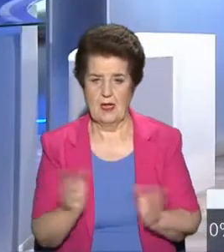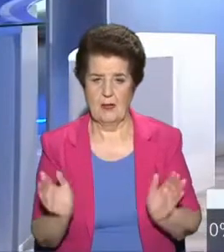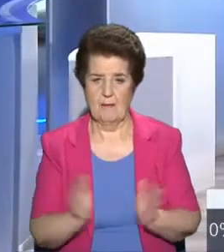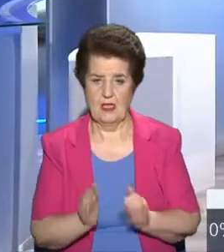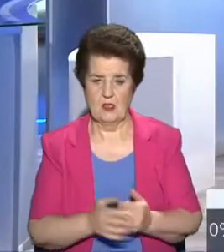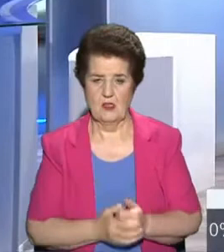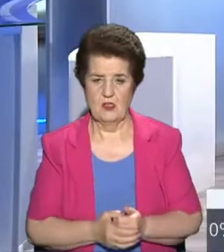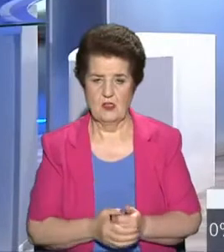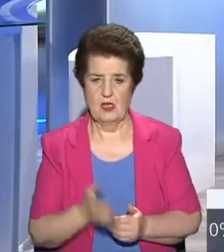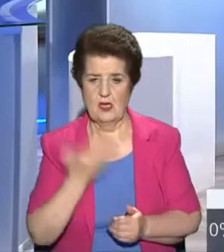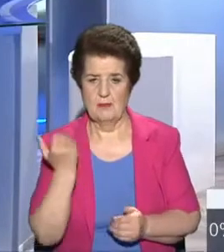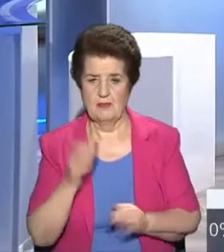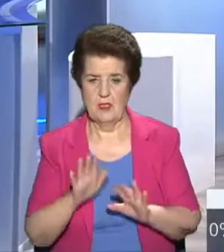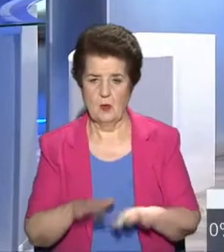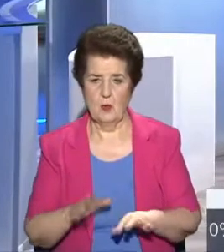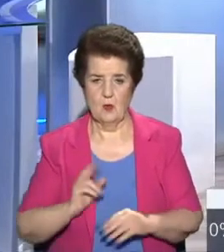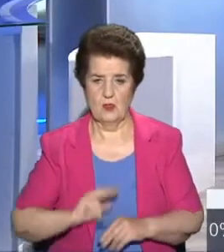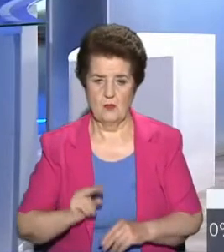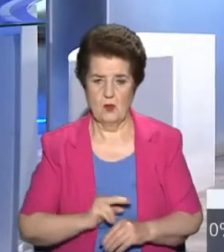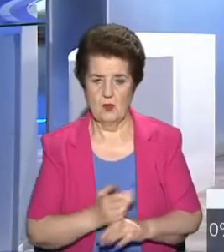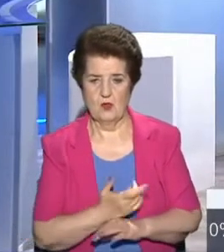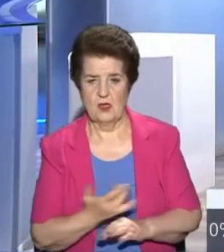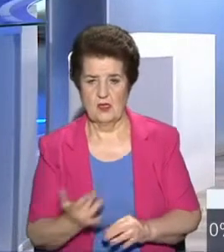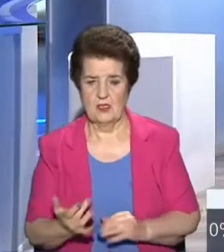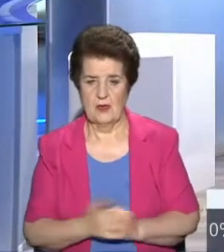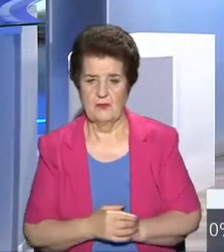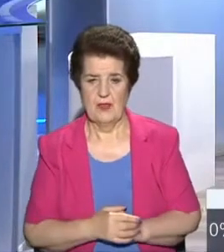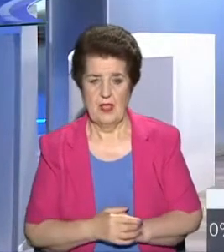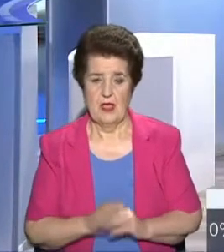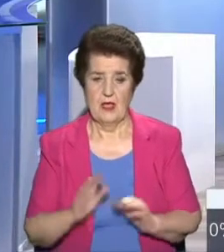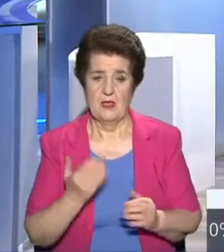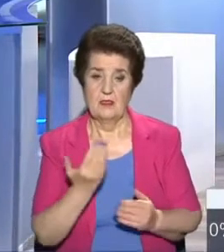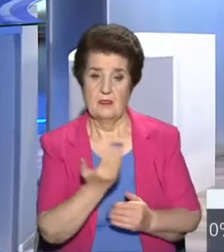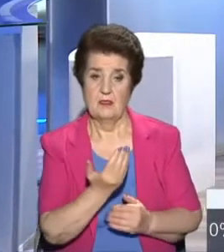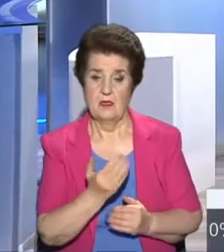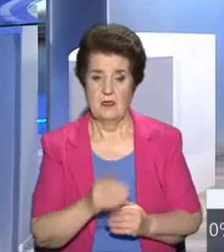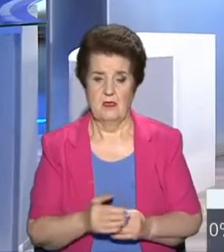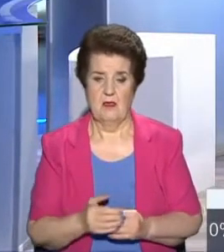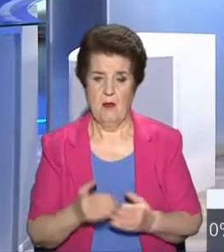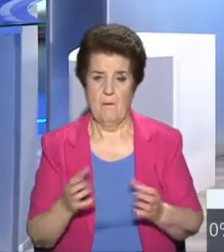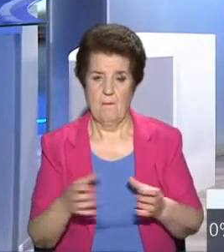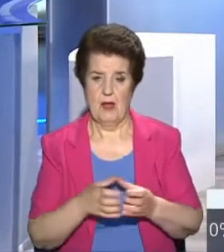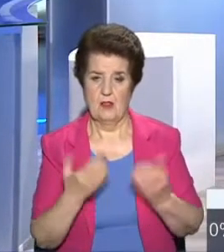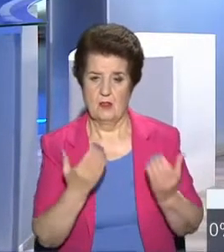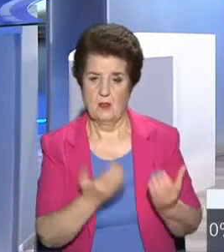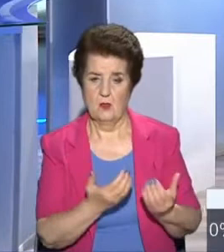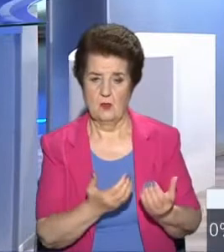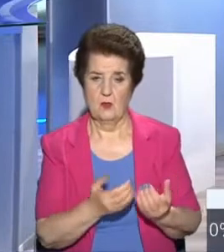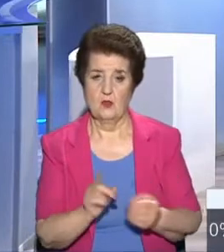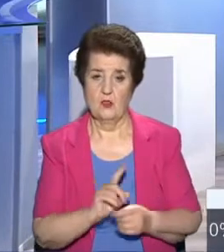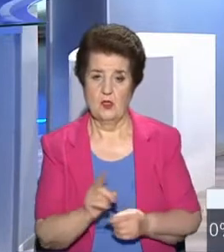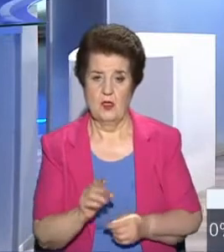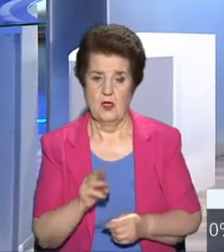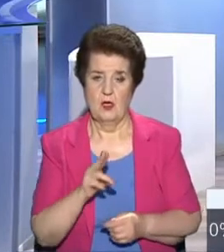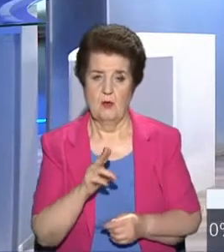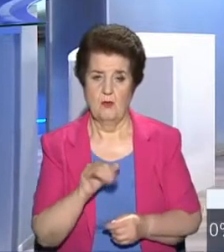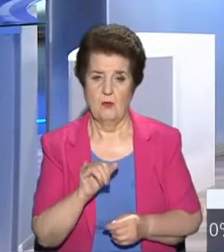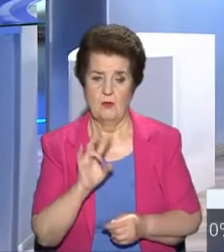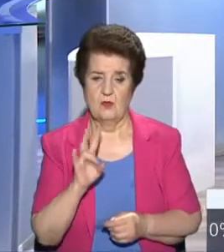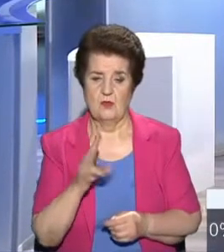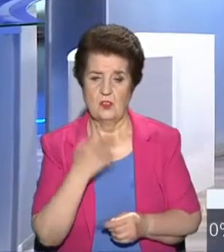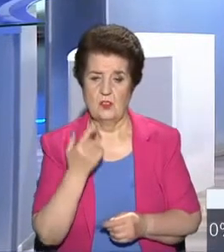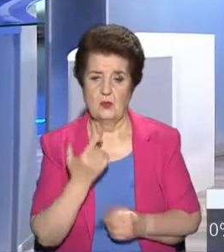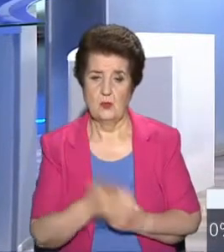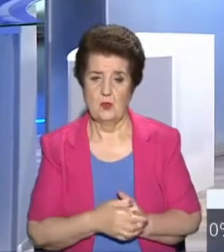lipsa locurilor de muncă și așa mai departe ce își propune Partidul unității naționale ca să iradieze Toate